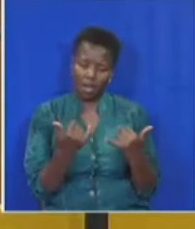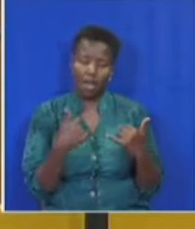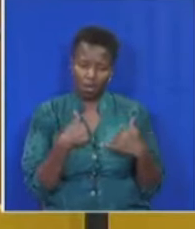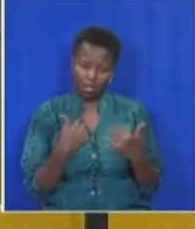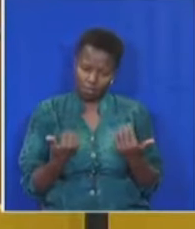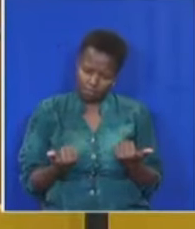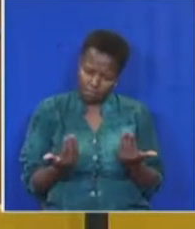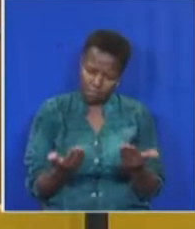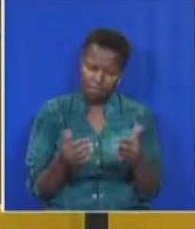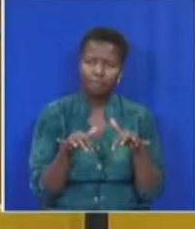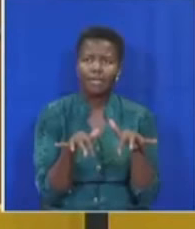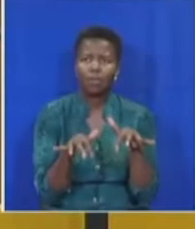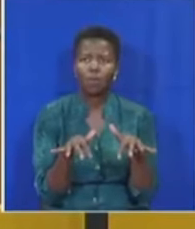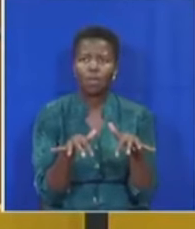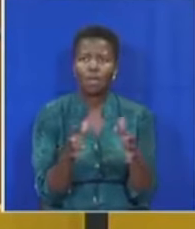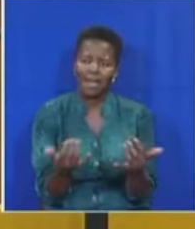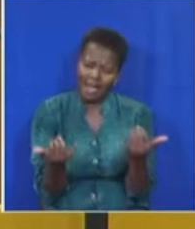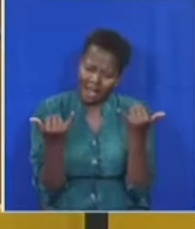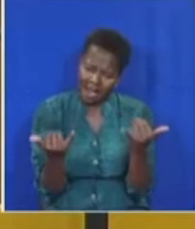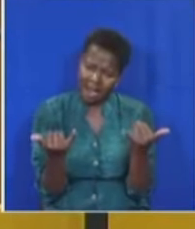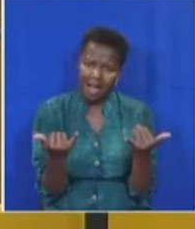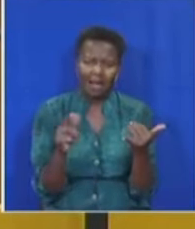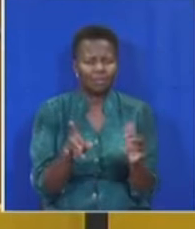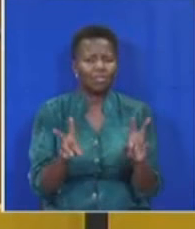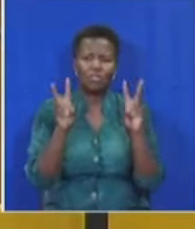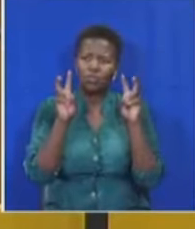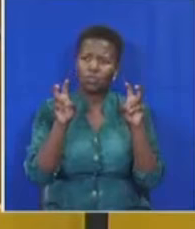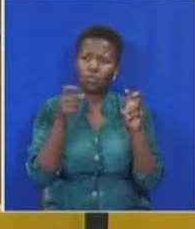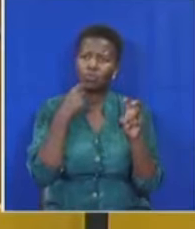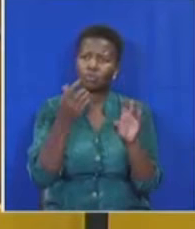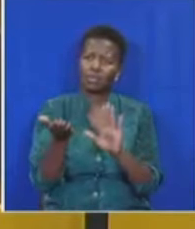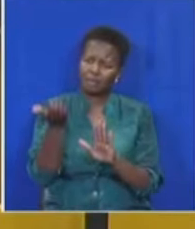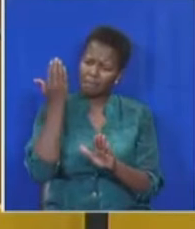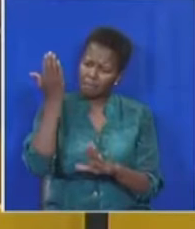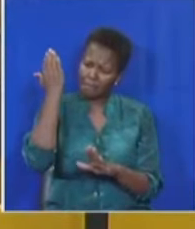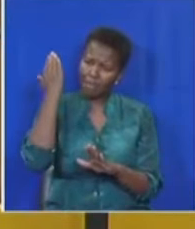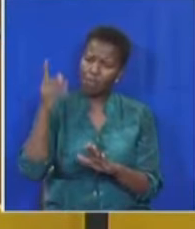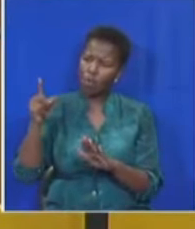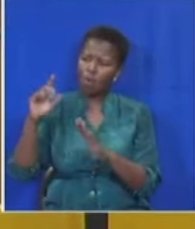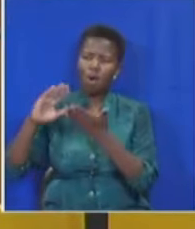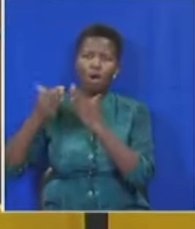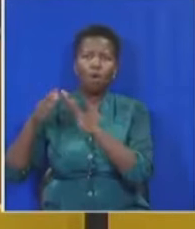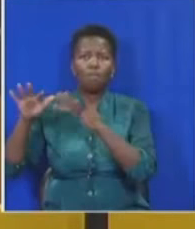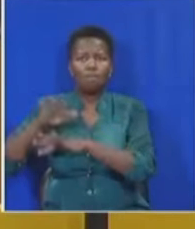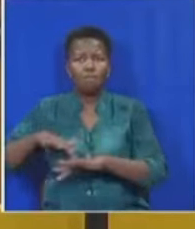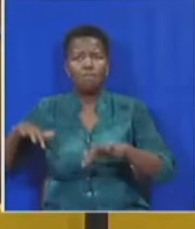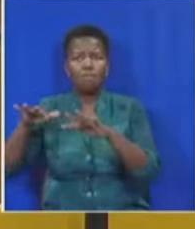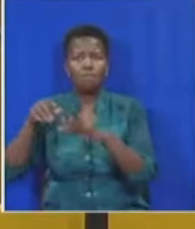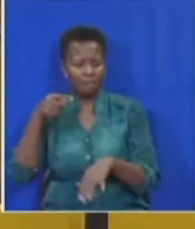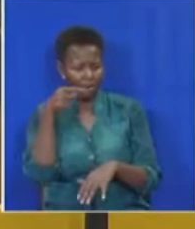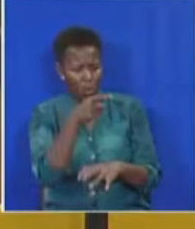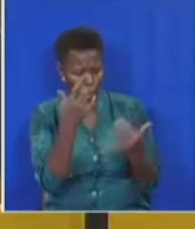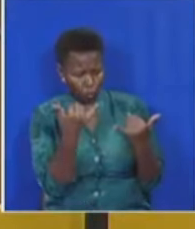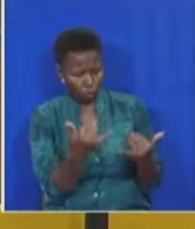okuthiwa ngamaphandle homeland were breeding places for a cheap labor for you